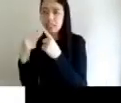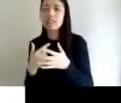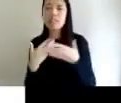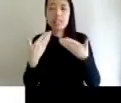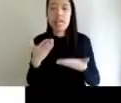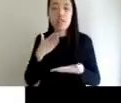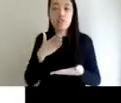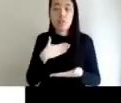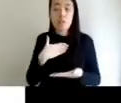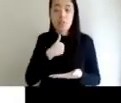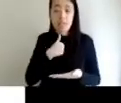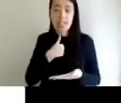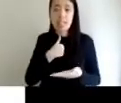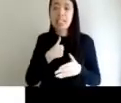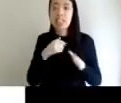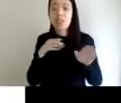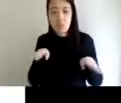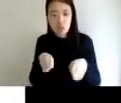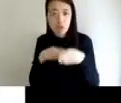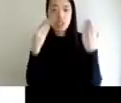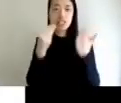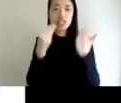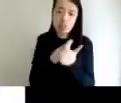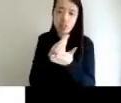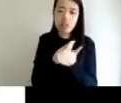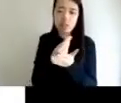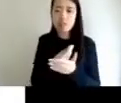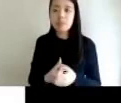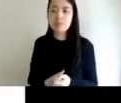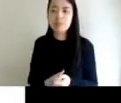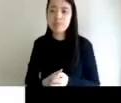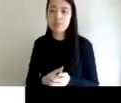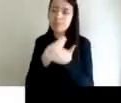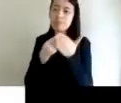我哋就一齊畫噶咯。好，可以開始啦。